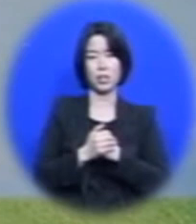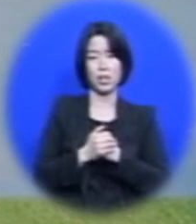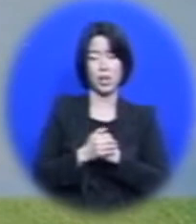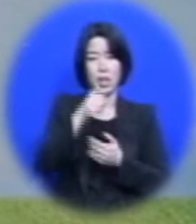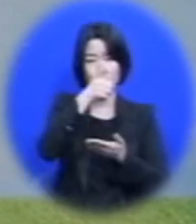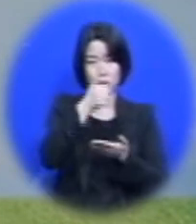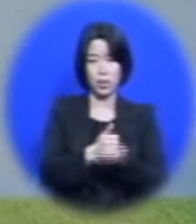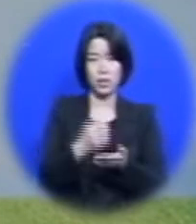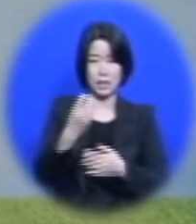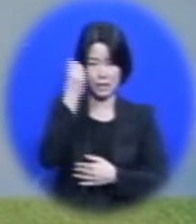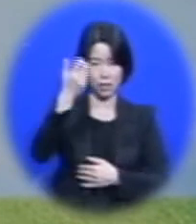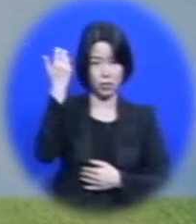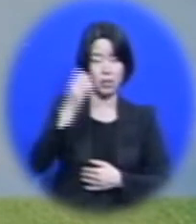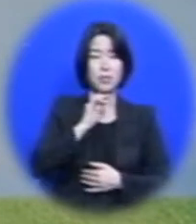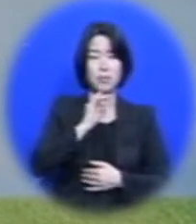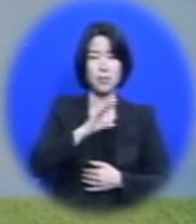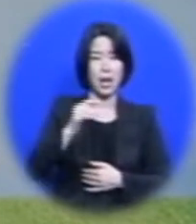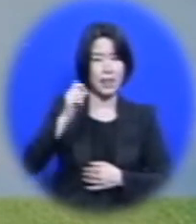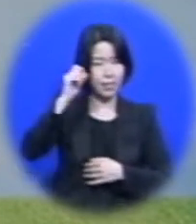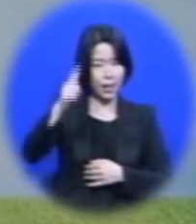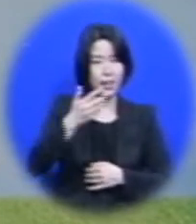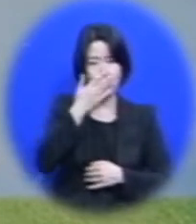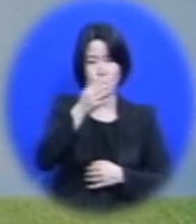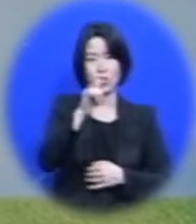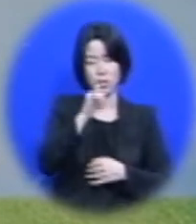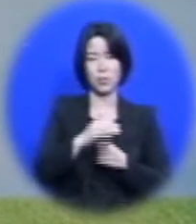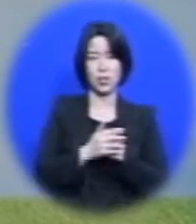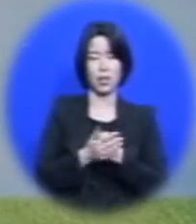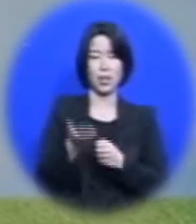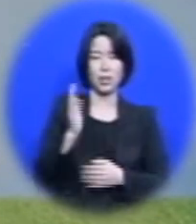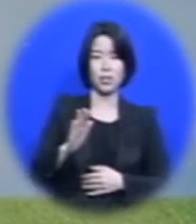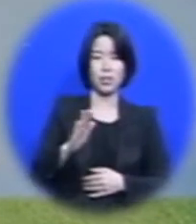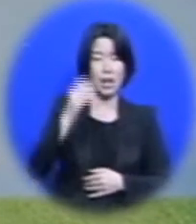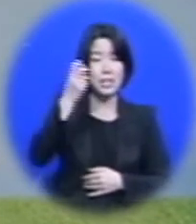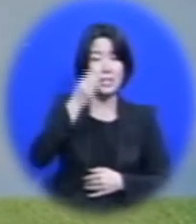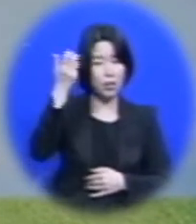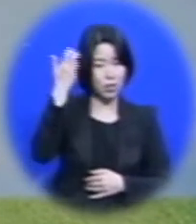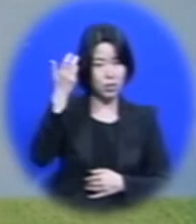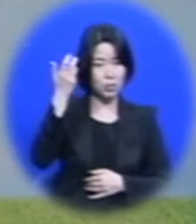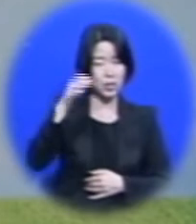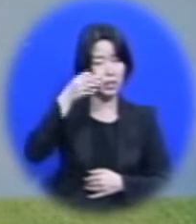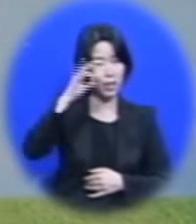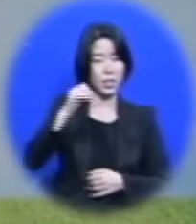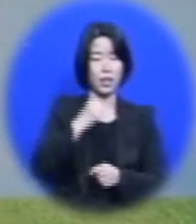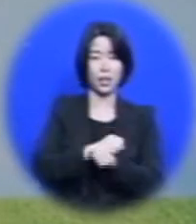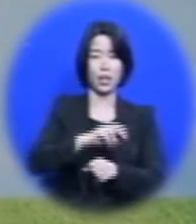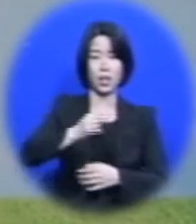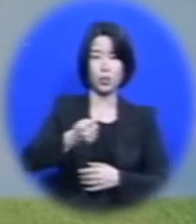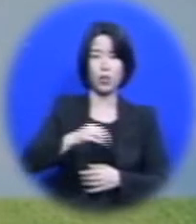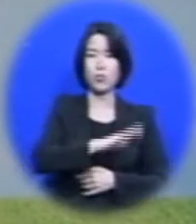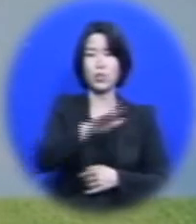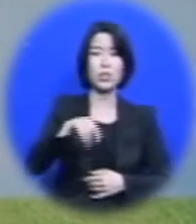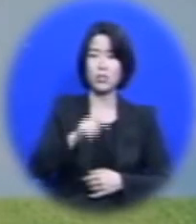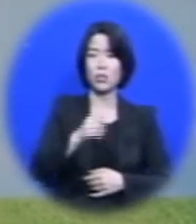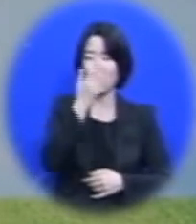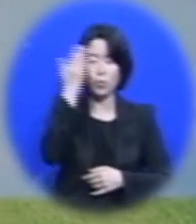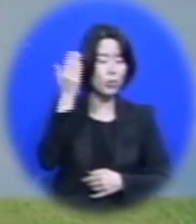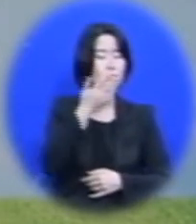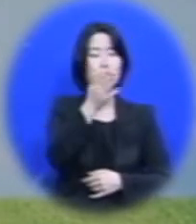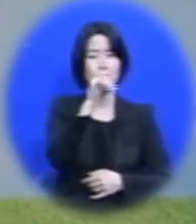죄는 성령님만이 깨닫게 하십니다. 그러나 성령님께서 깨닫게 하셔도 우리가 얼마든지 그것을 외면할 수가